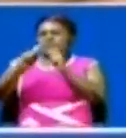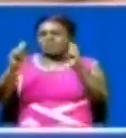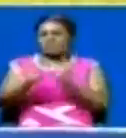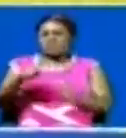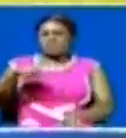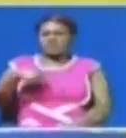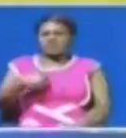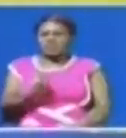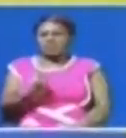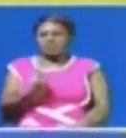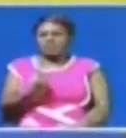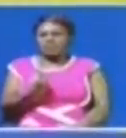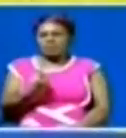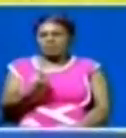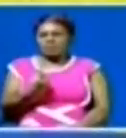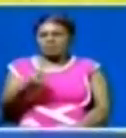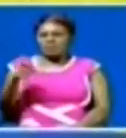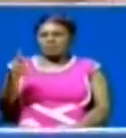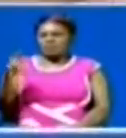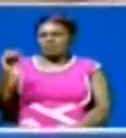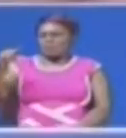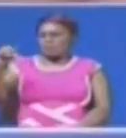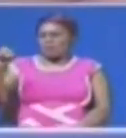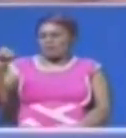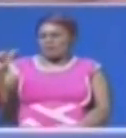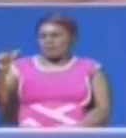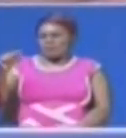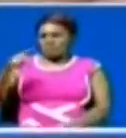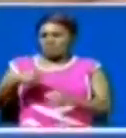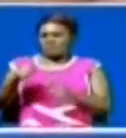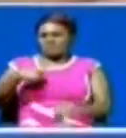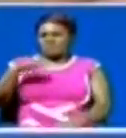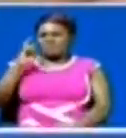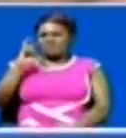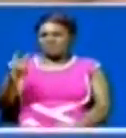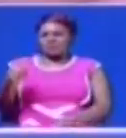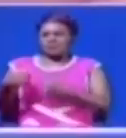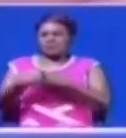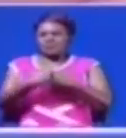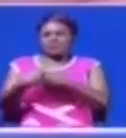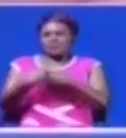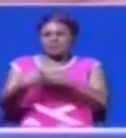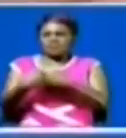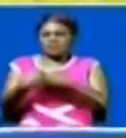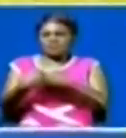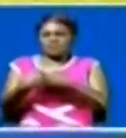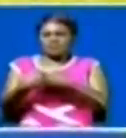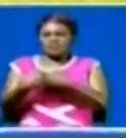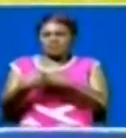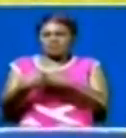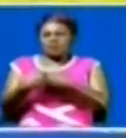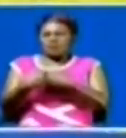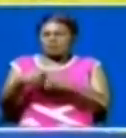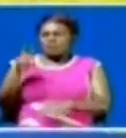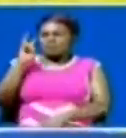sisi tukiwa Rongai tuko mix. Lakini mimi niliona tu challenges ilikuwa ni ya kwamba hawakukua